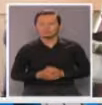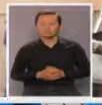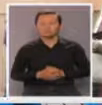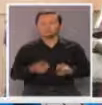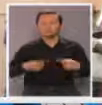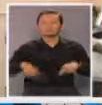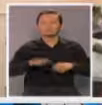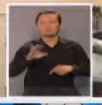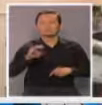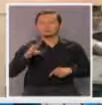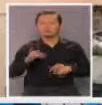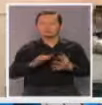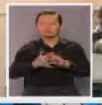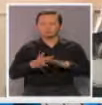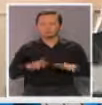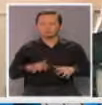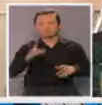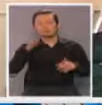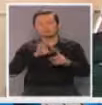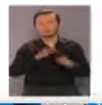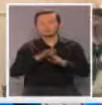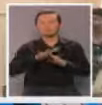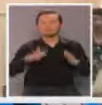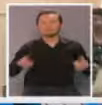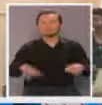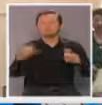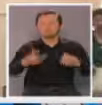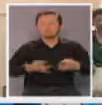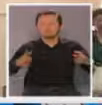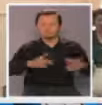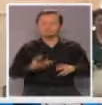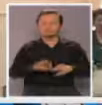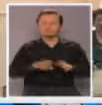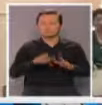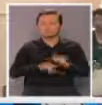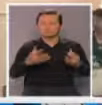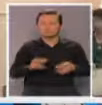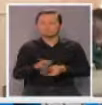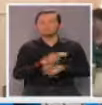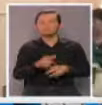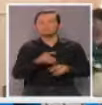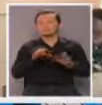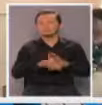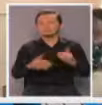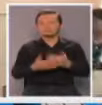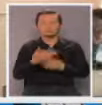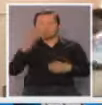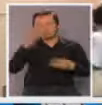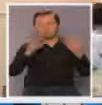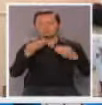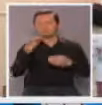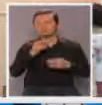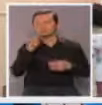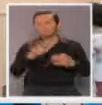Коллектив Жилойской районной больницы достиг многих хороших результатов к этому празднику. На сегодняшний день лечебное учреждение оснащено всеми современными